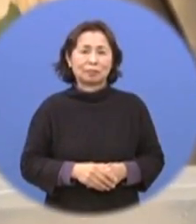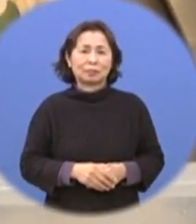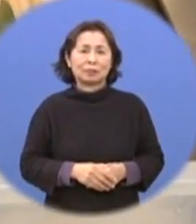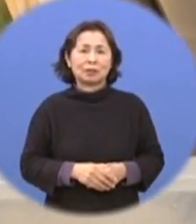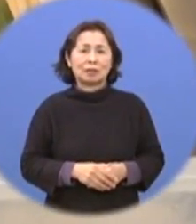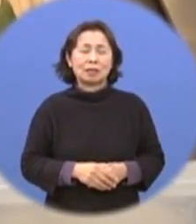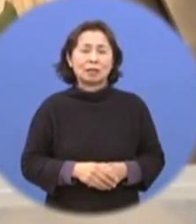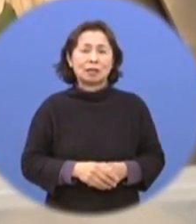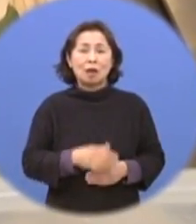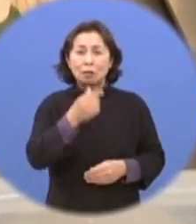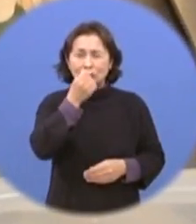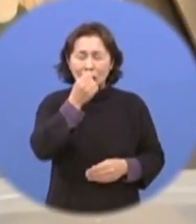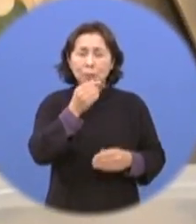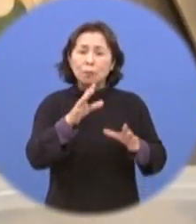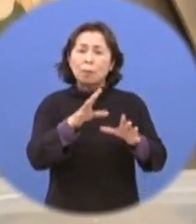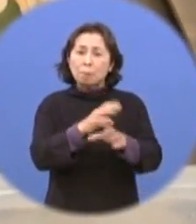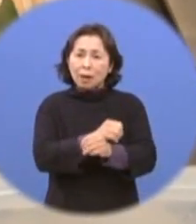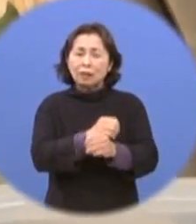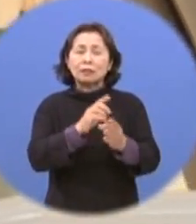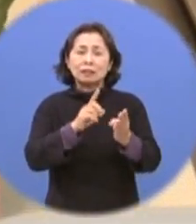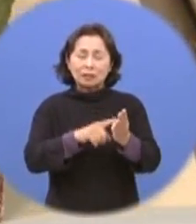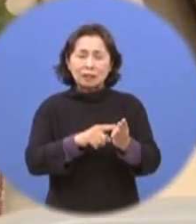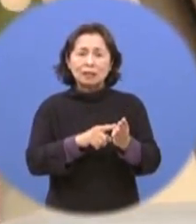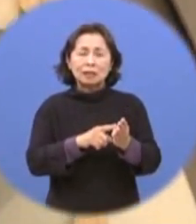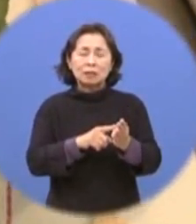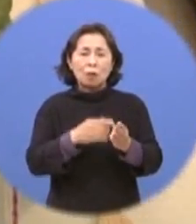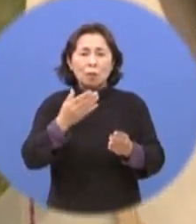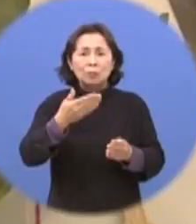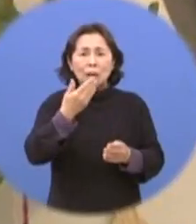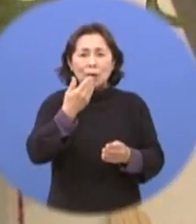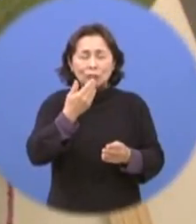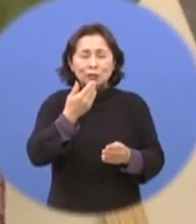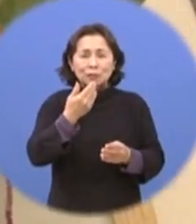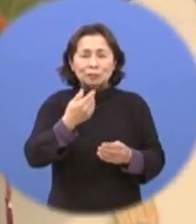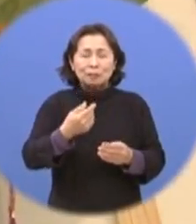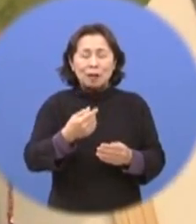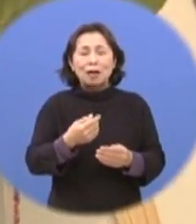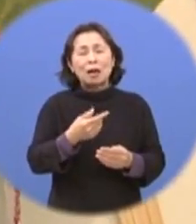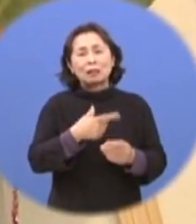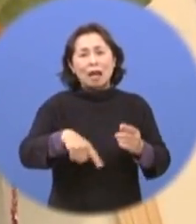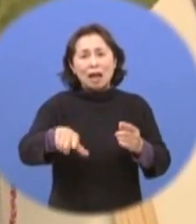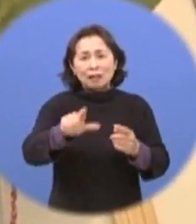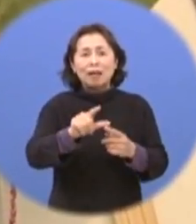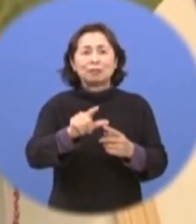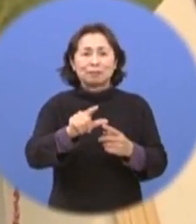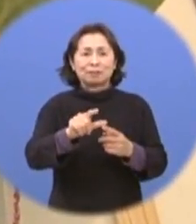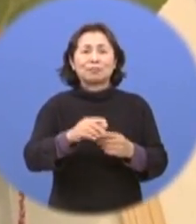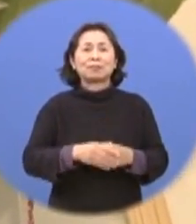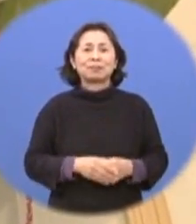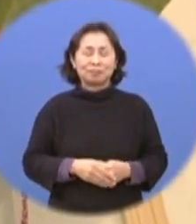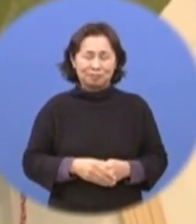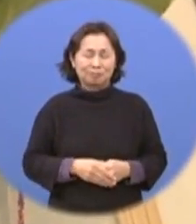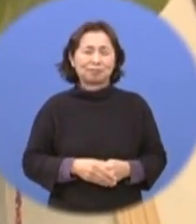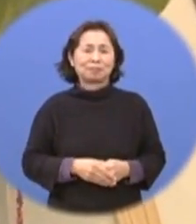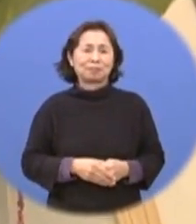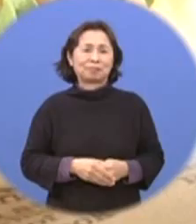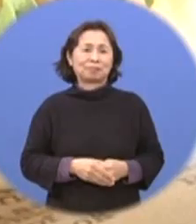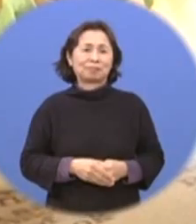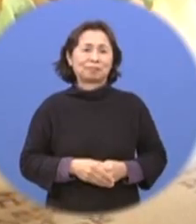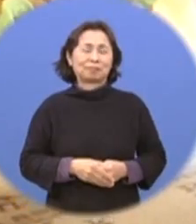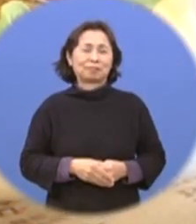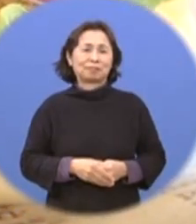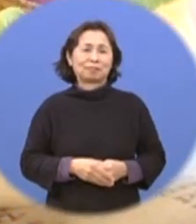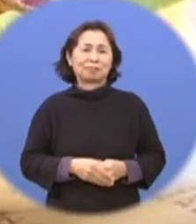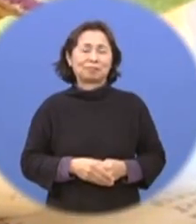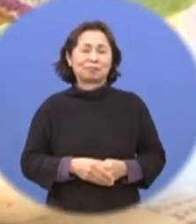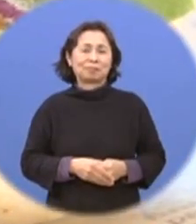山椒の辛み刺激成分によって宿へ頭がどんどん増していくということなのでこちらも得ております